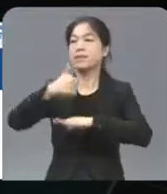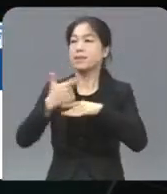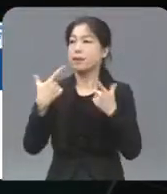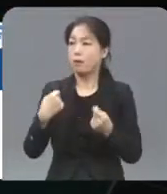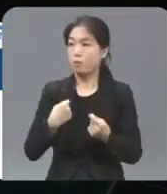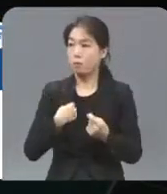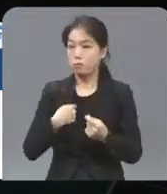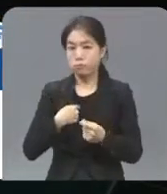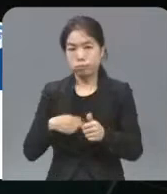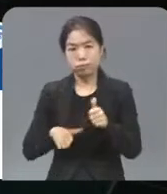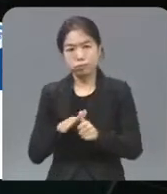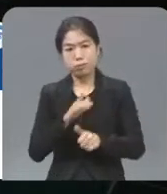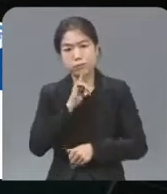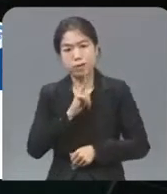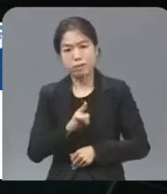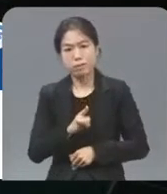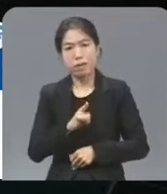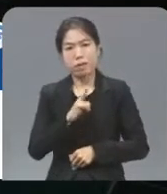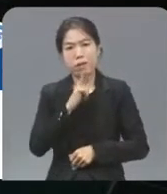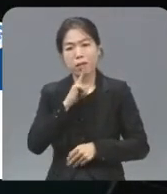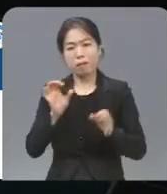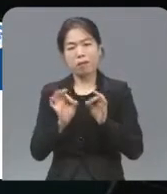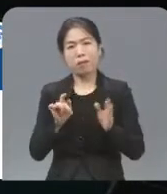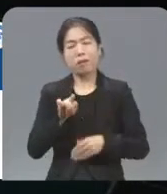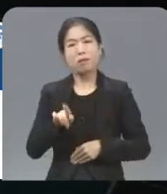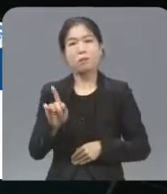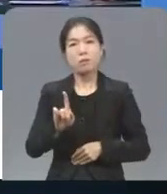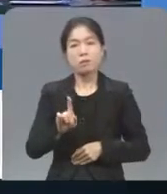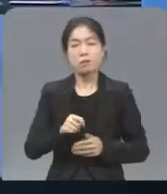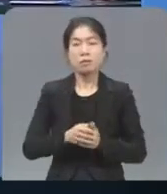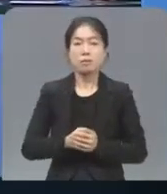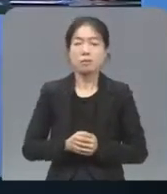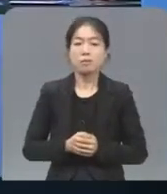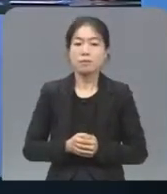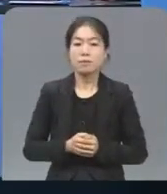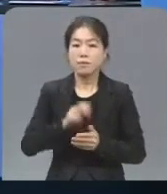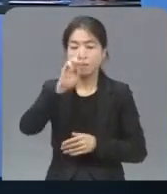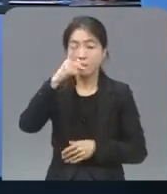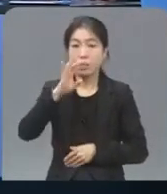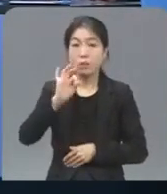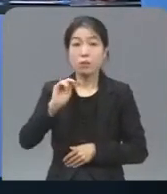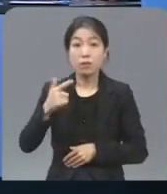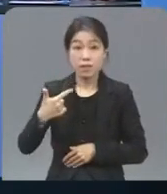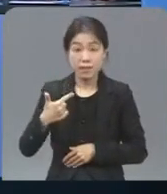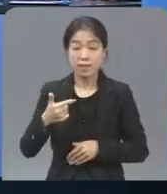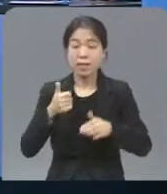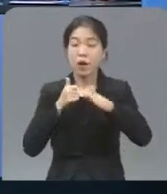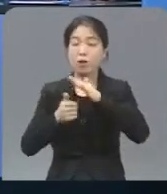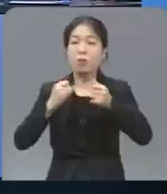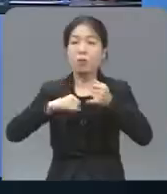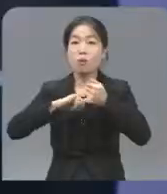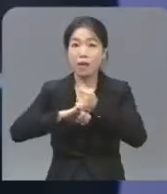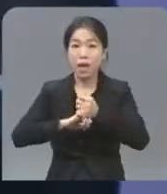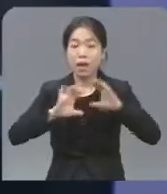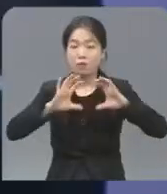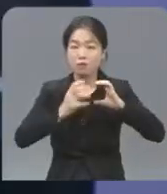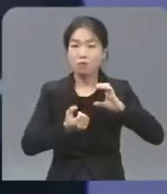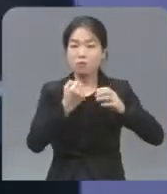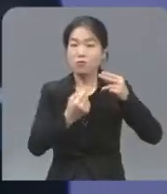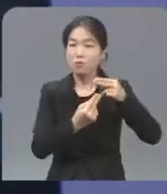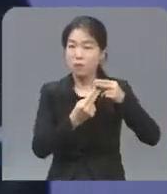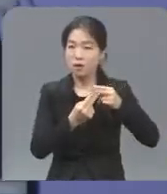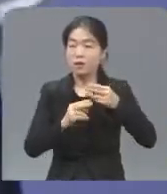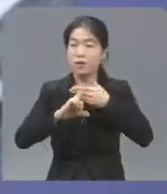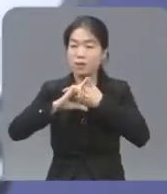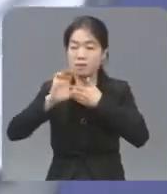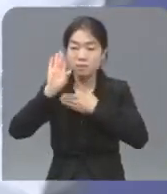누가 흔들어 있는가를 걸어서는 모양의 해서는 만드는 말씀도 하셨어요 박용진 후보는 대표 공약인 국부펀드 와 지역 미래산업